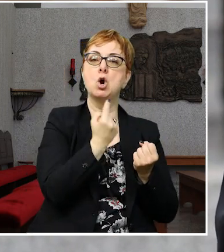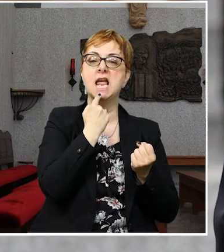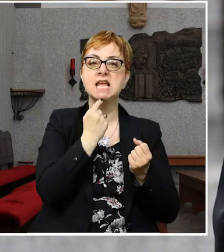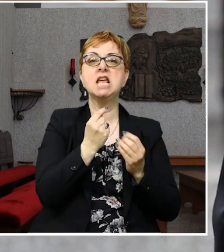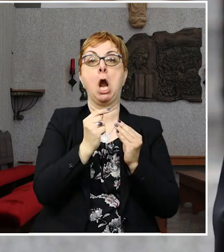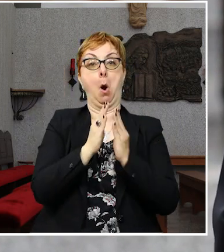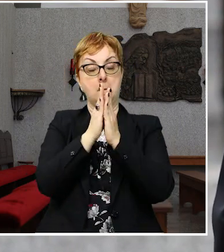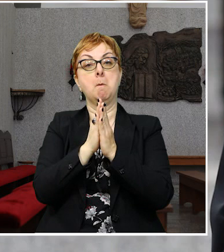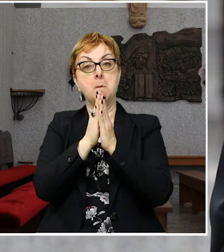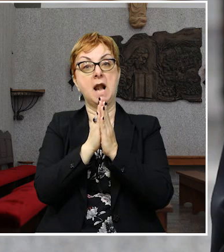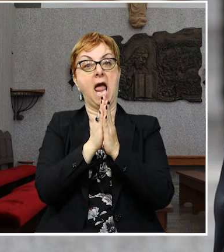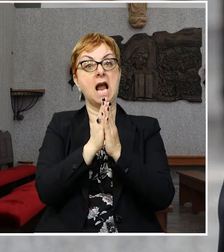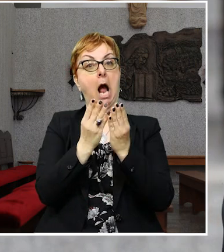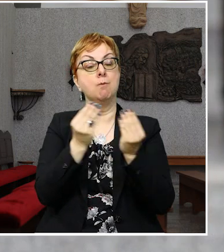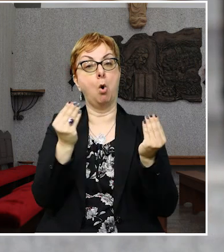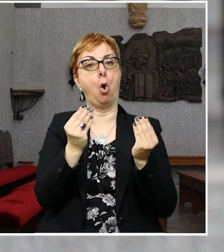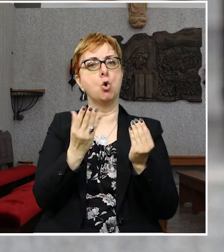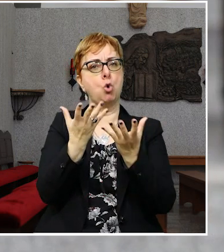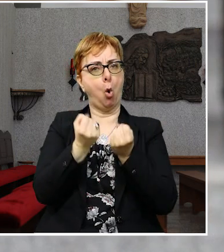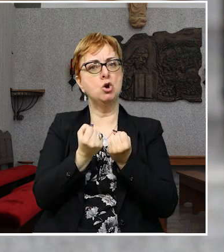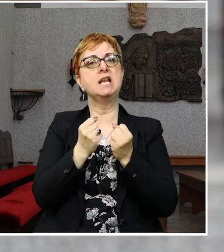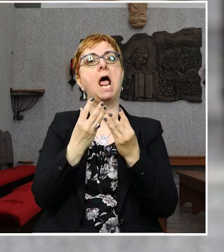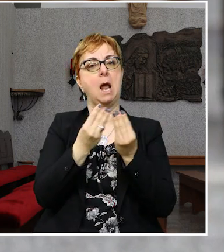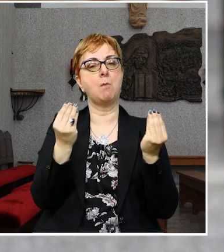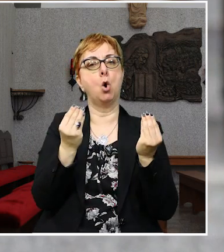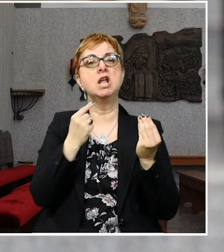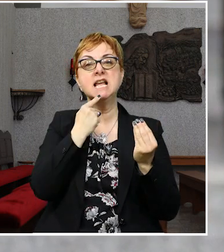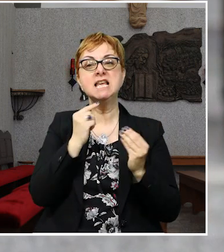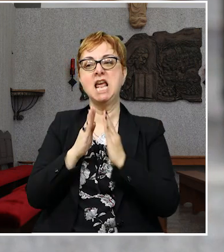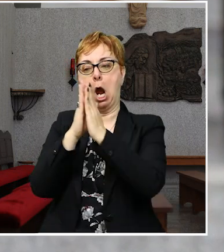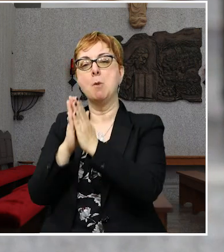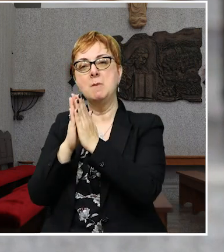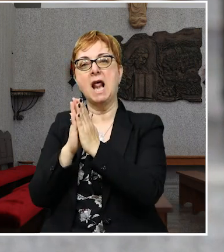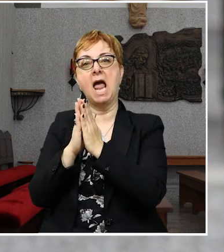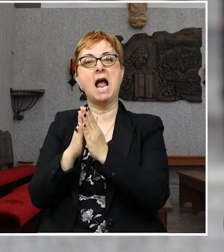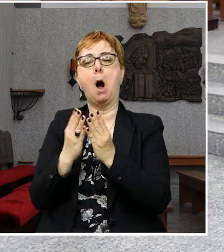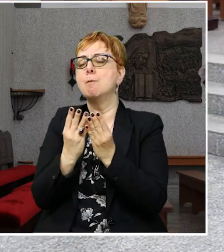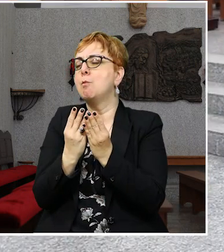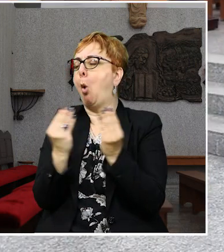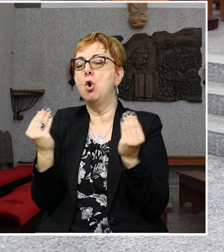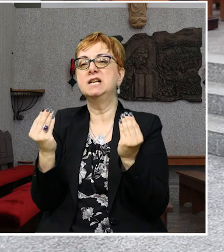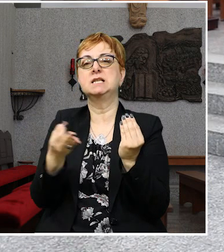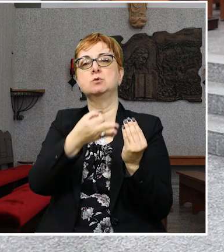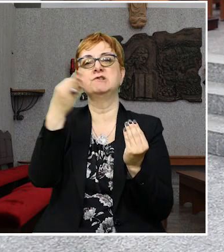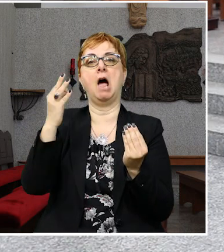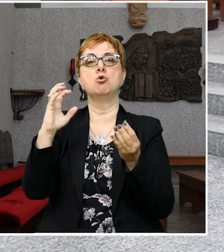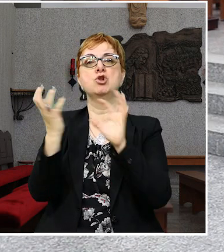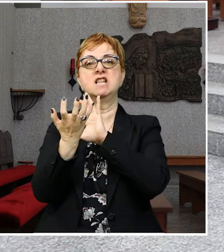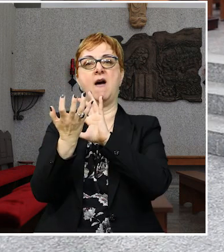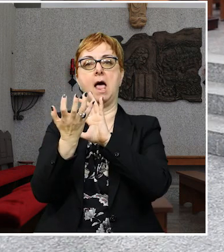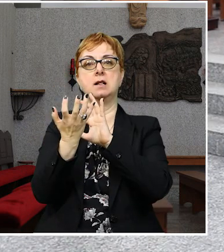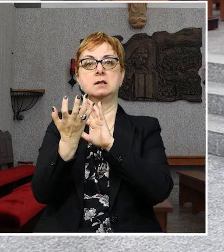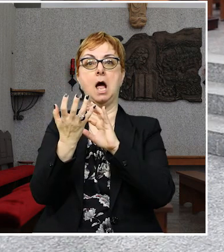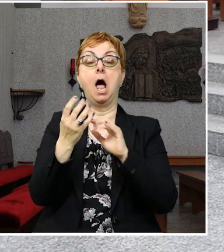prega molto ottiene molto e chi prega moltissimo diventa santo. Ecco